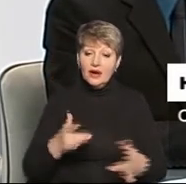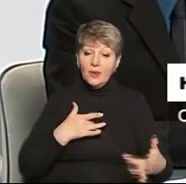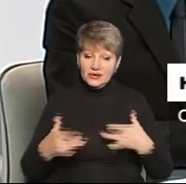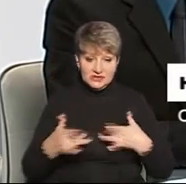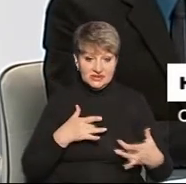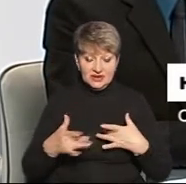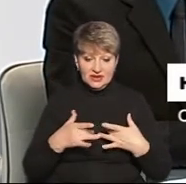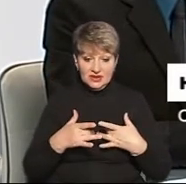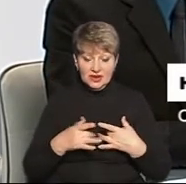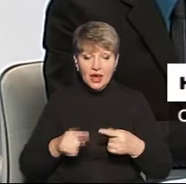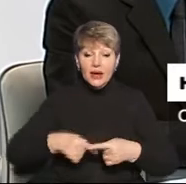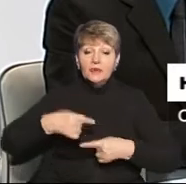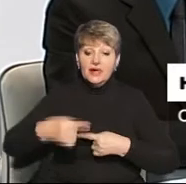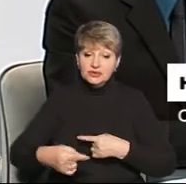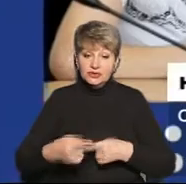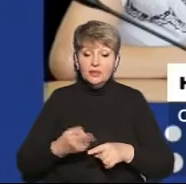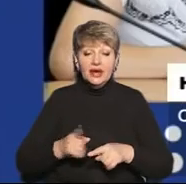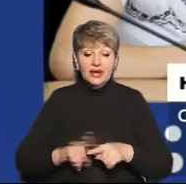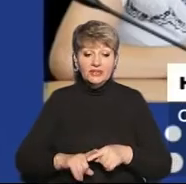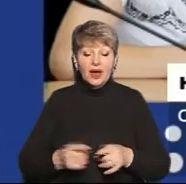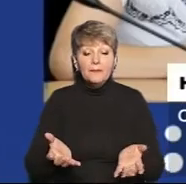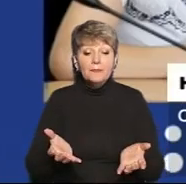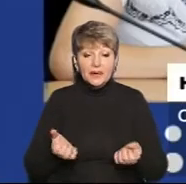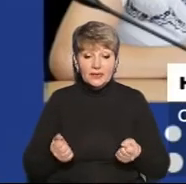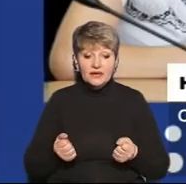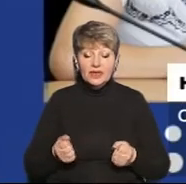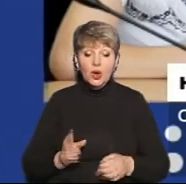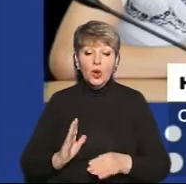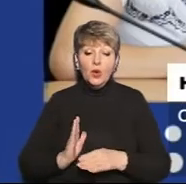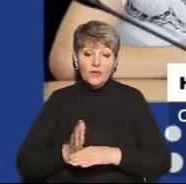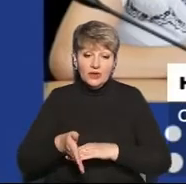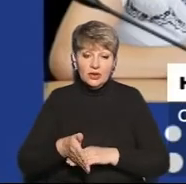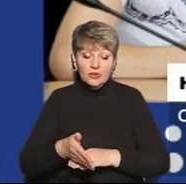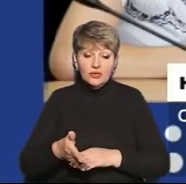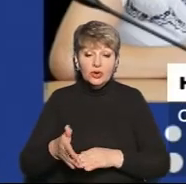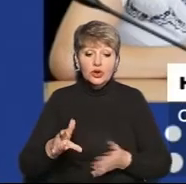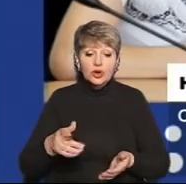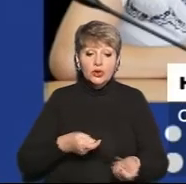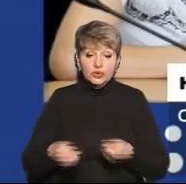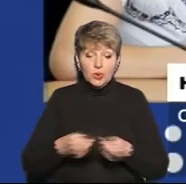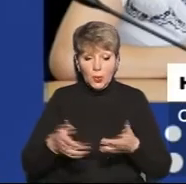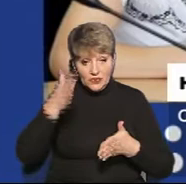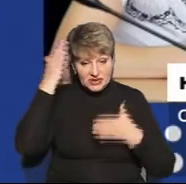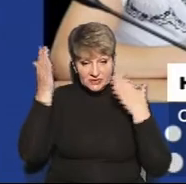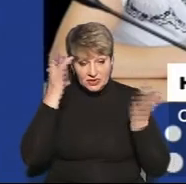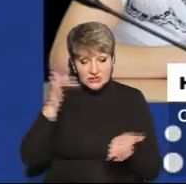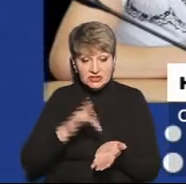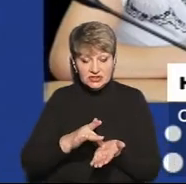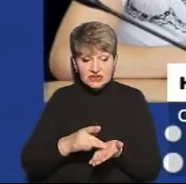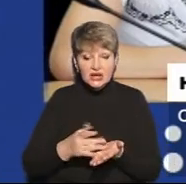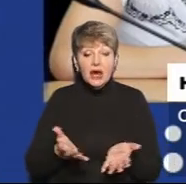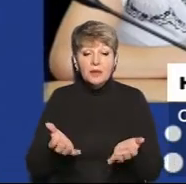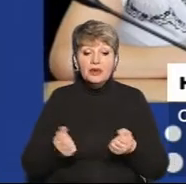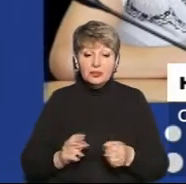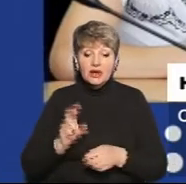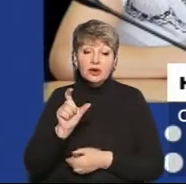автоконцертів. Наступне – це прийняття відвідувачів у торгово-розважальних центрах, приймання